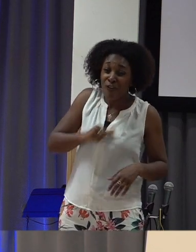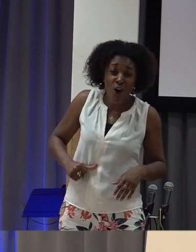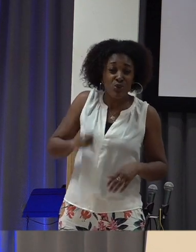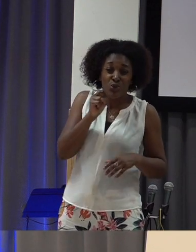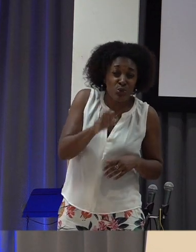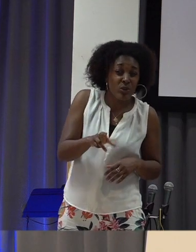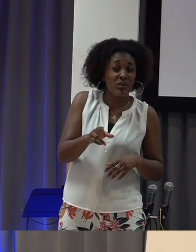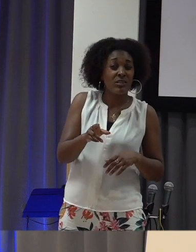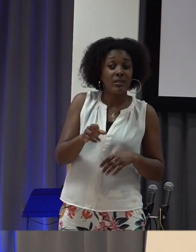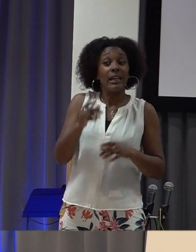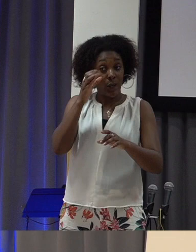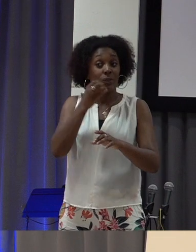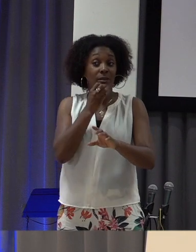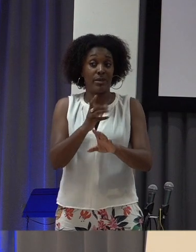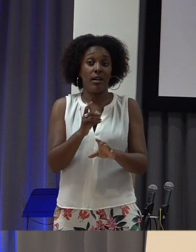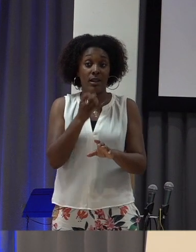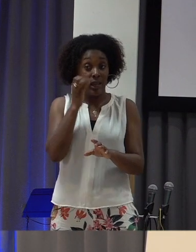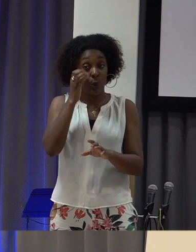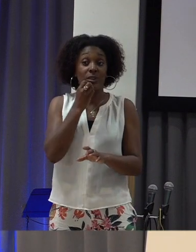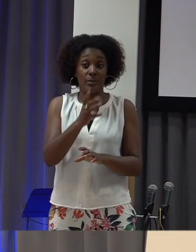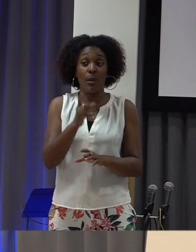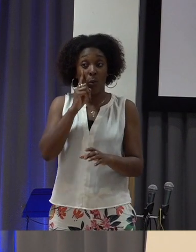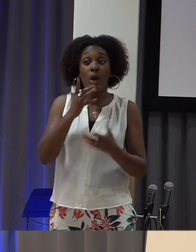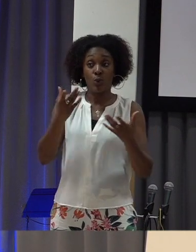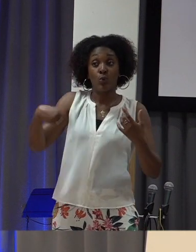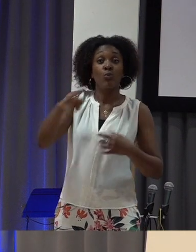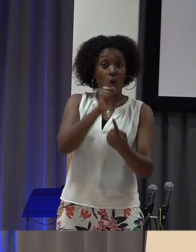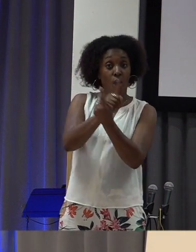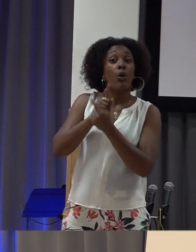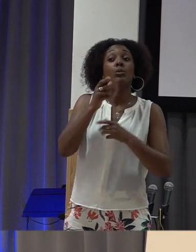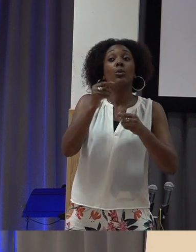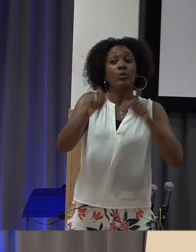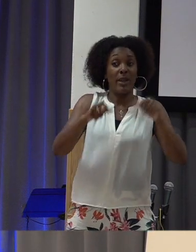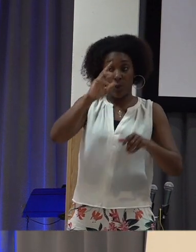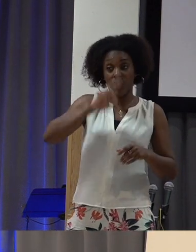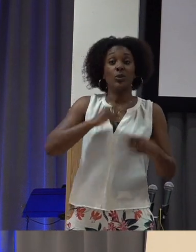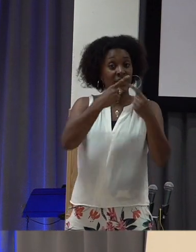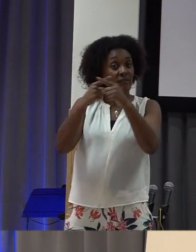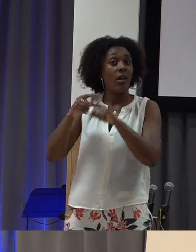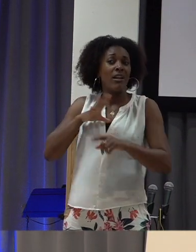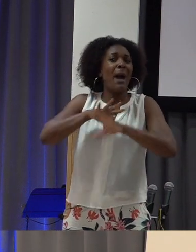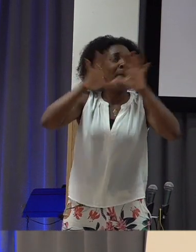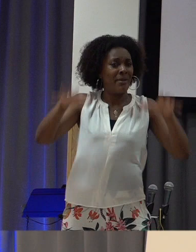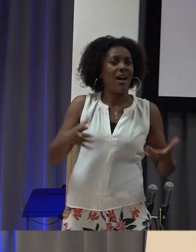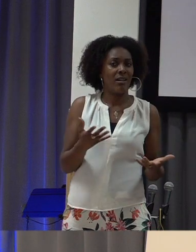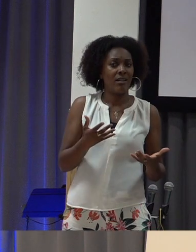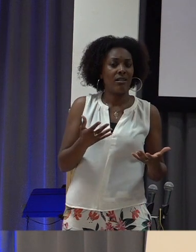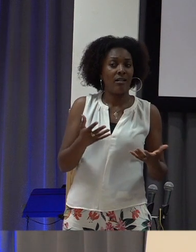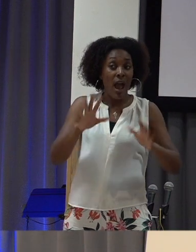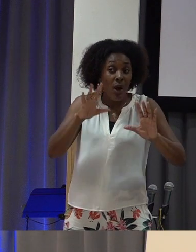bien, c'est important parce que nous sommes confrontés de plus en plus avec des gens de ce type-là. Alors, n'y aurait-il